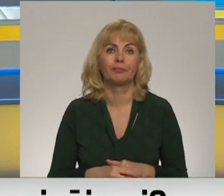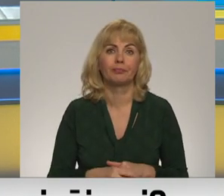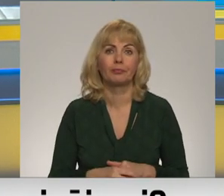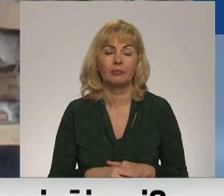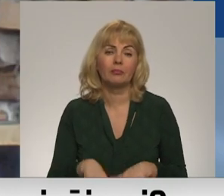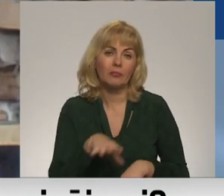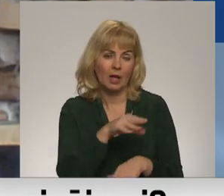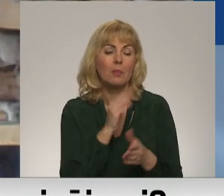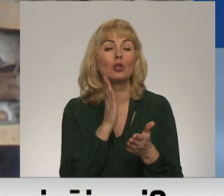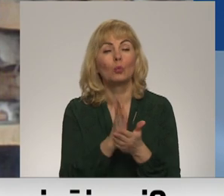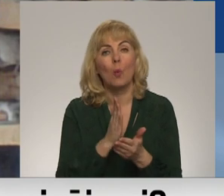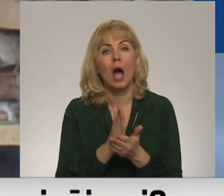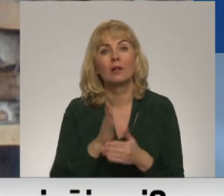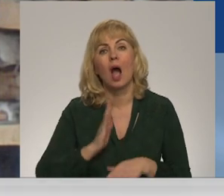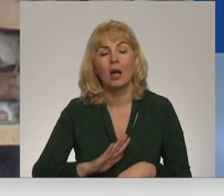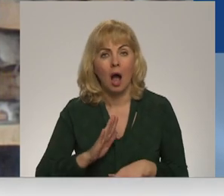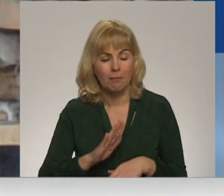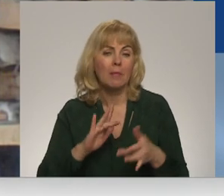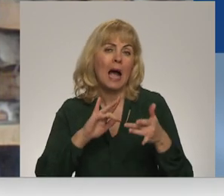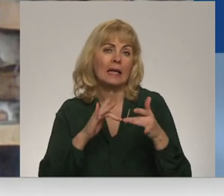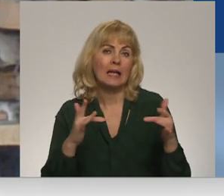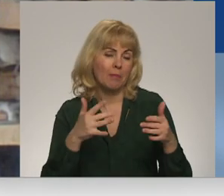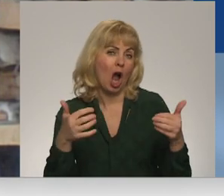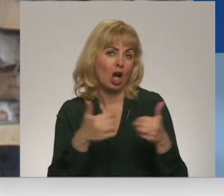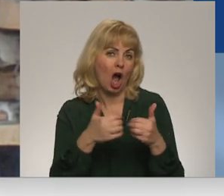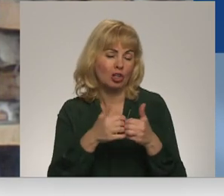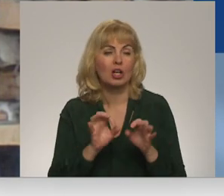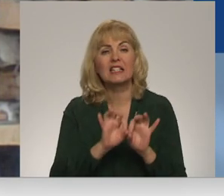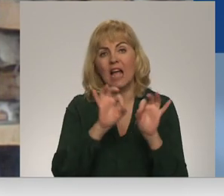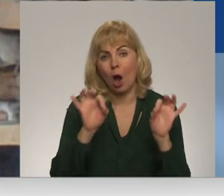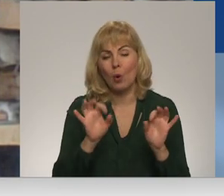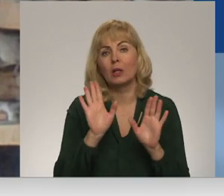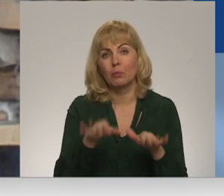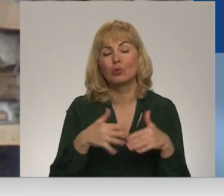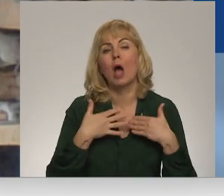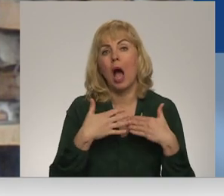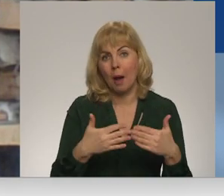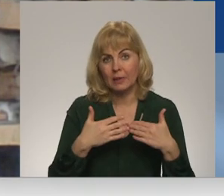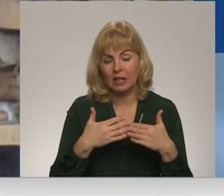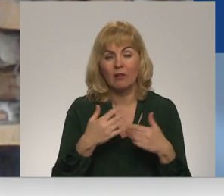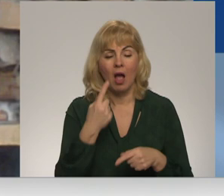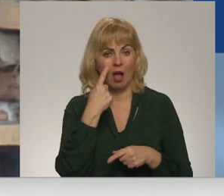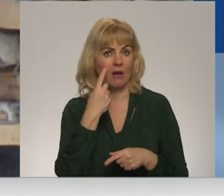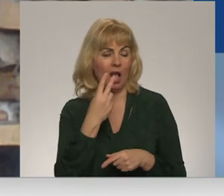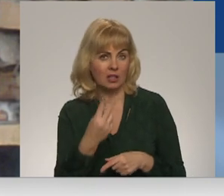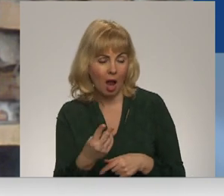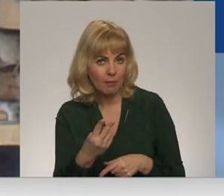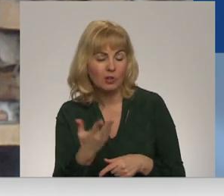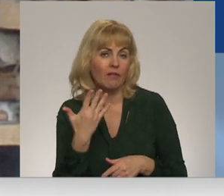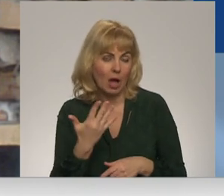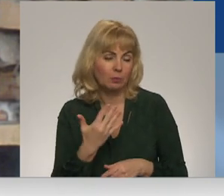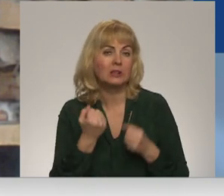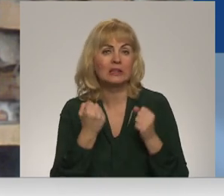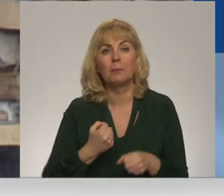Mēs noteikti gaidījām, ka kiberkarš īpaši sākotnējā fāzē būs stipri aktīvāks, stipri redzamāks, varbūt stipri